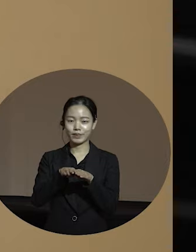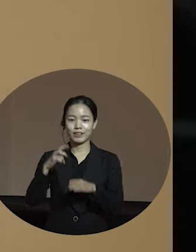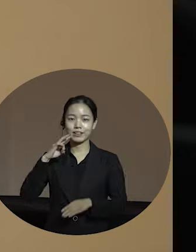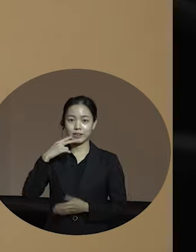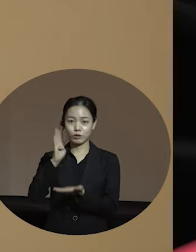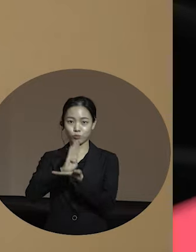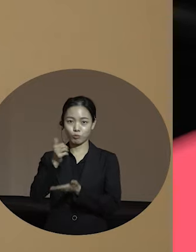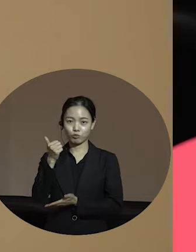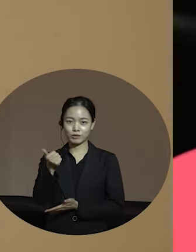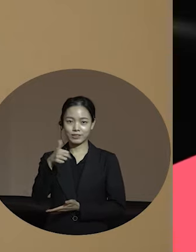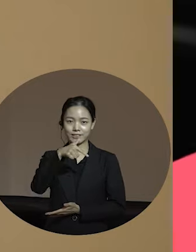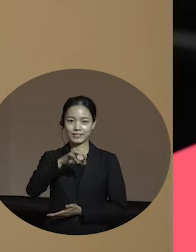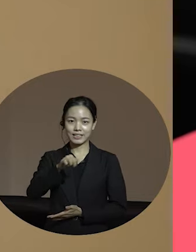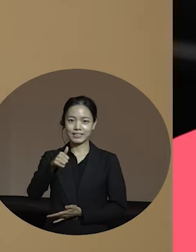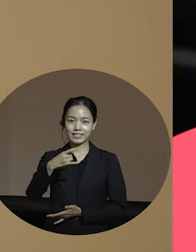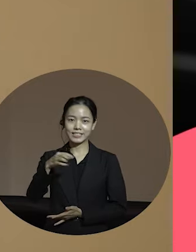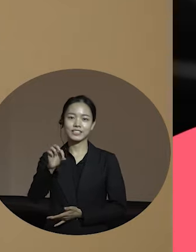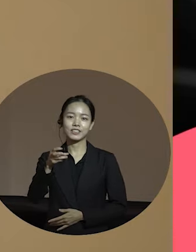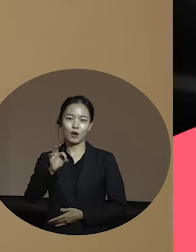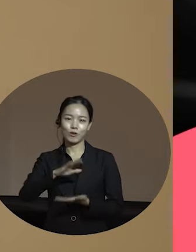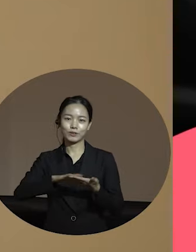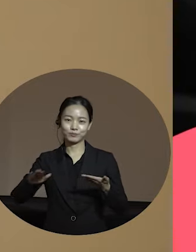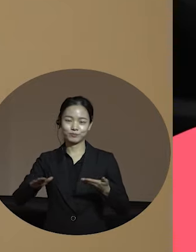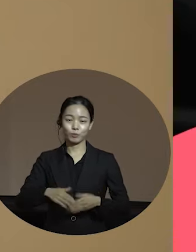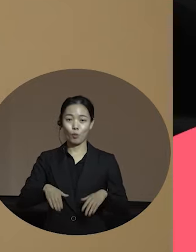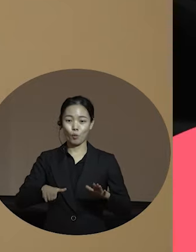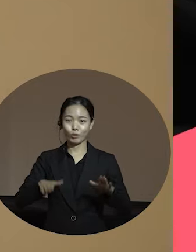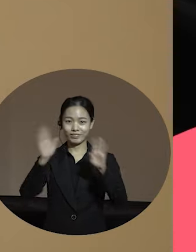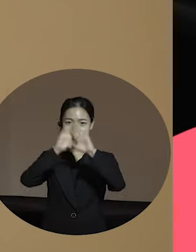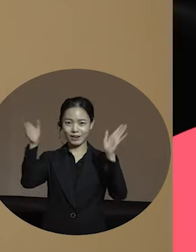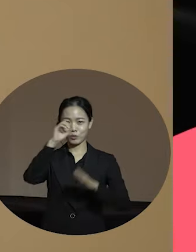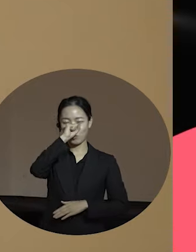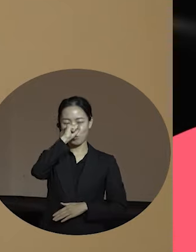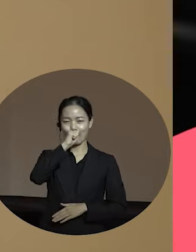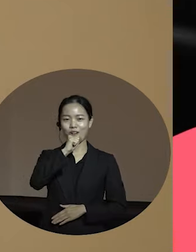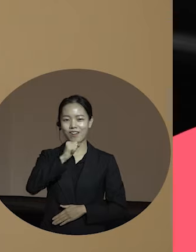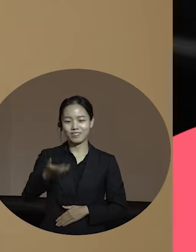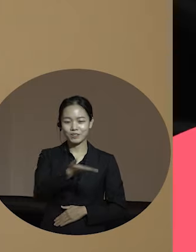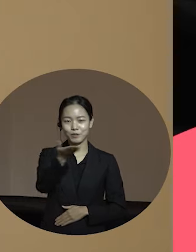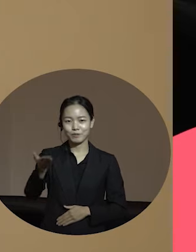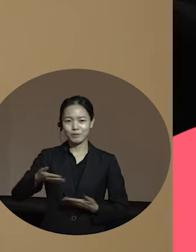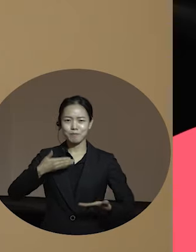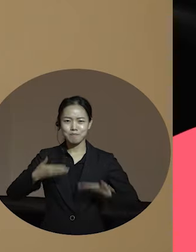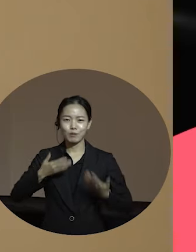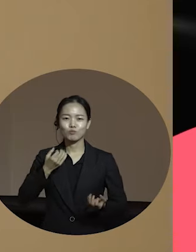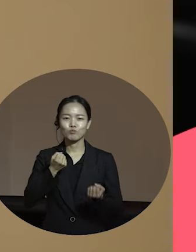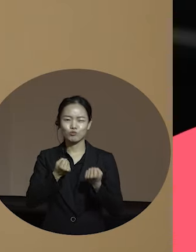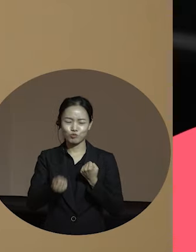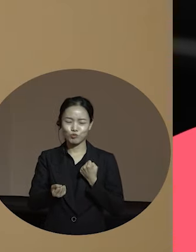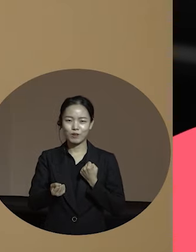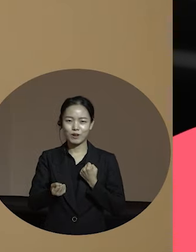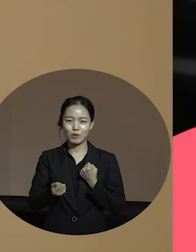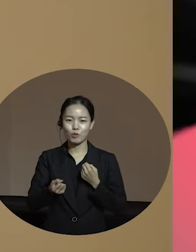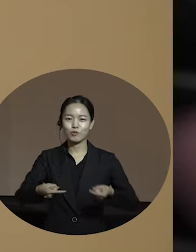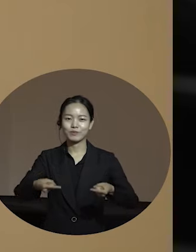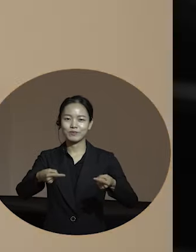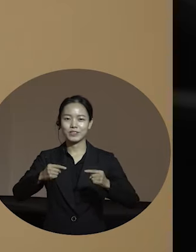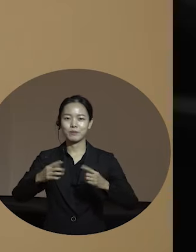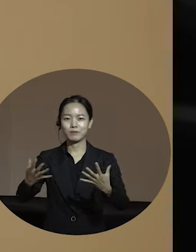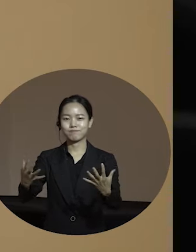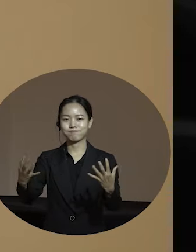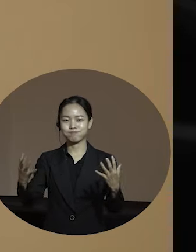예술교육기반본부장 장희경입니다. 오늘 날씨도 좋고 너무 다들 바쁘실 텐데 이렇게 귀한 시간